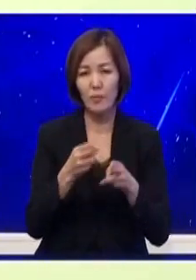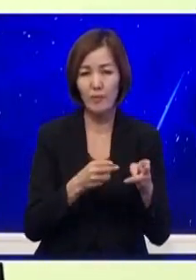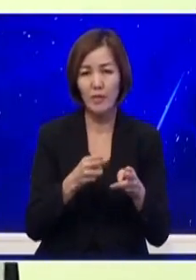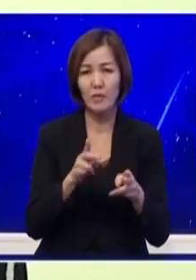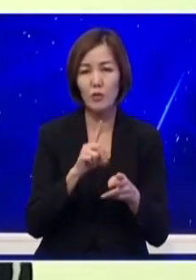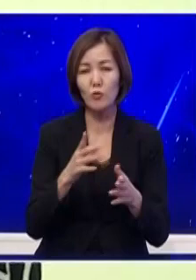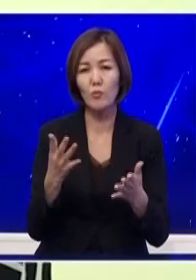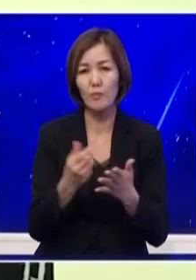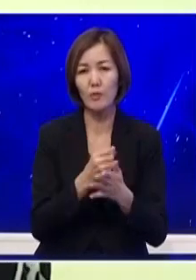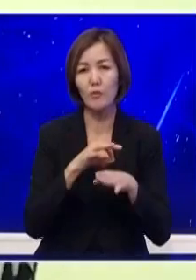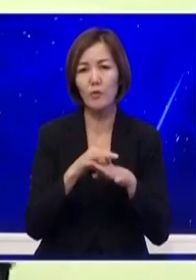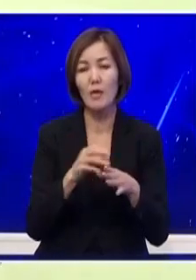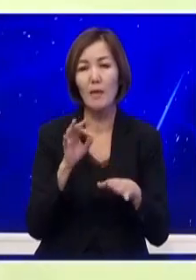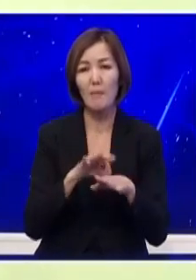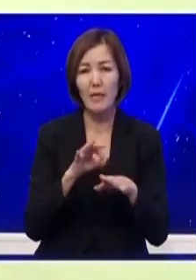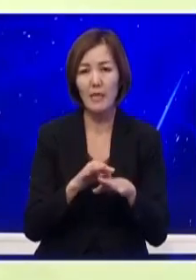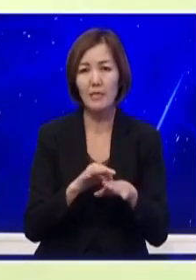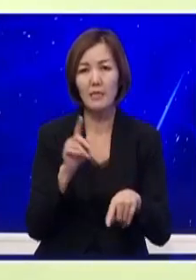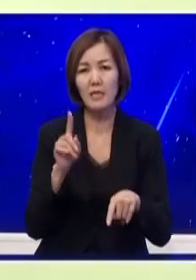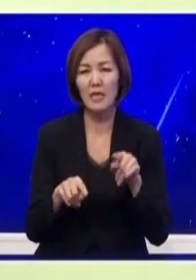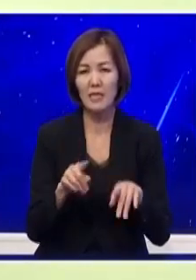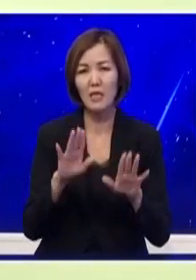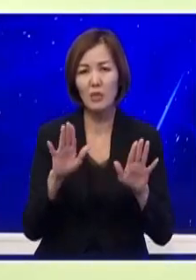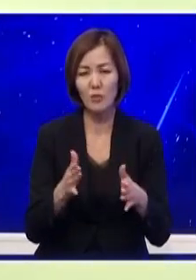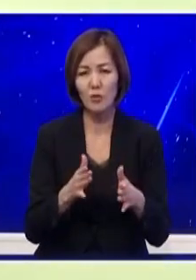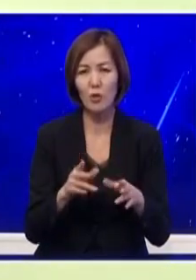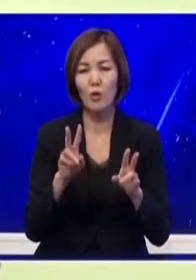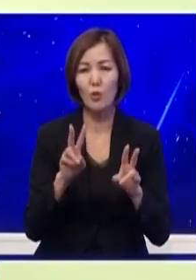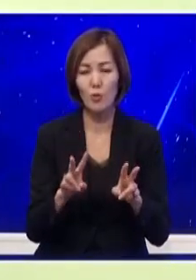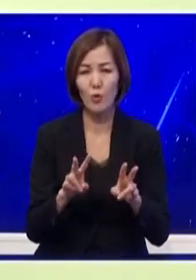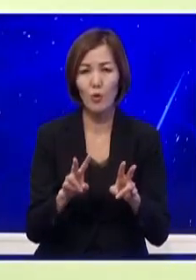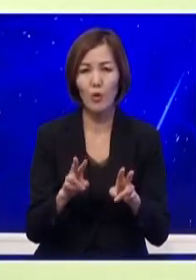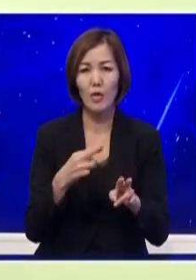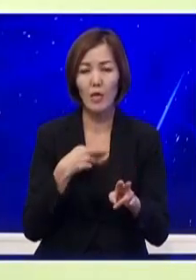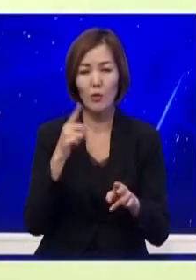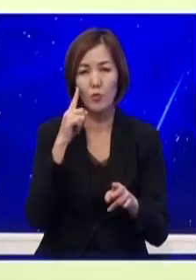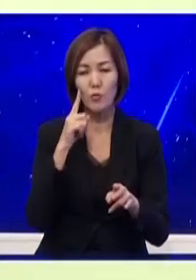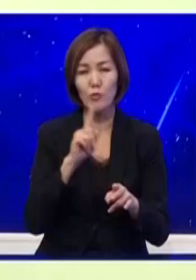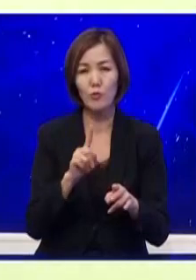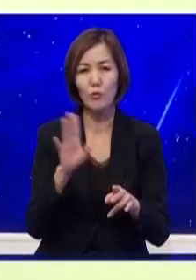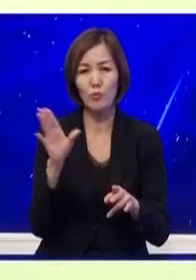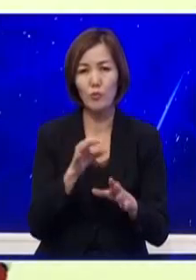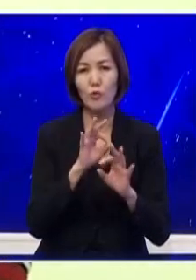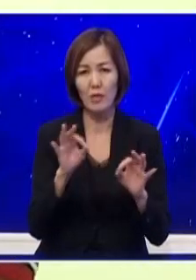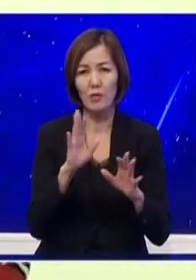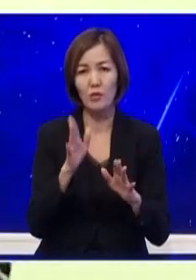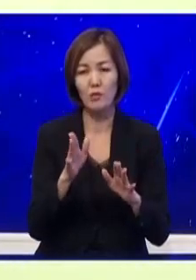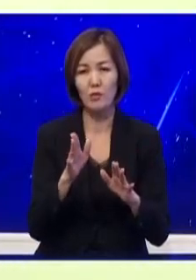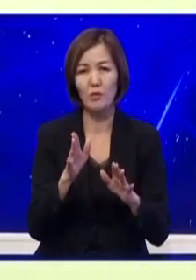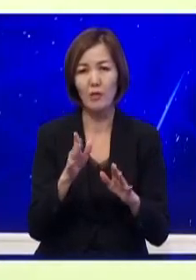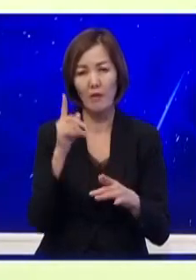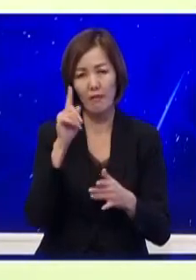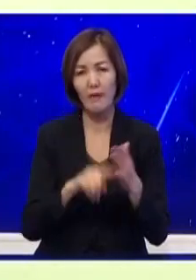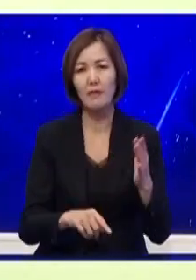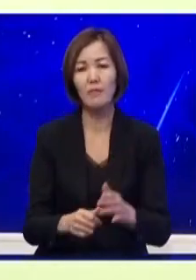доверенный. Ну, вот эта болезнь у нас редкий случай, но думаю, это все хорошо пройдет,